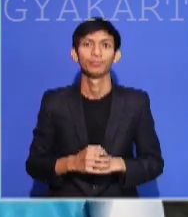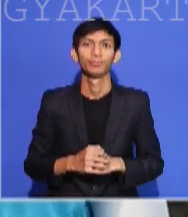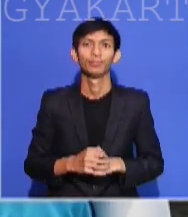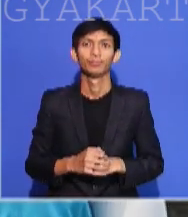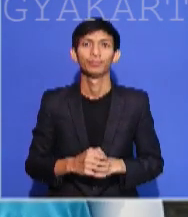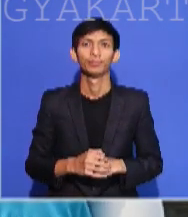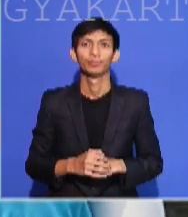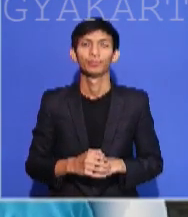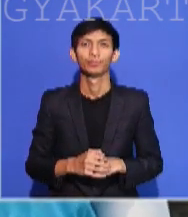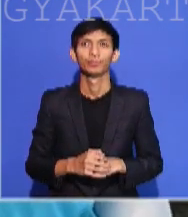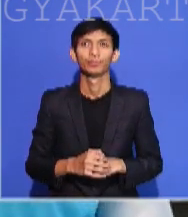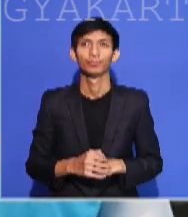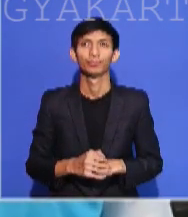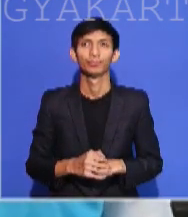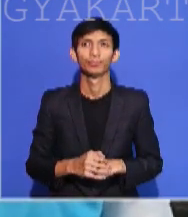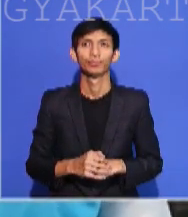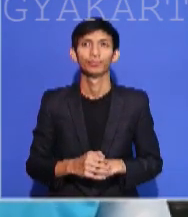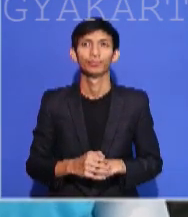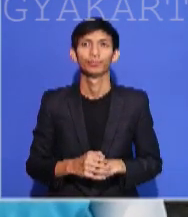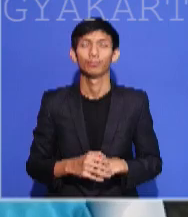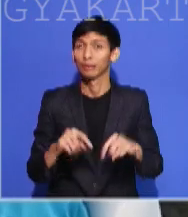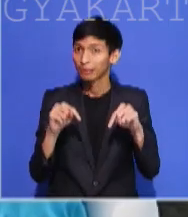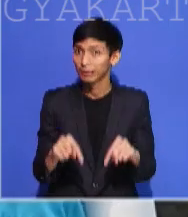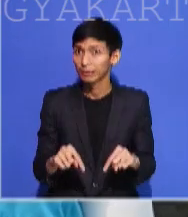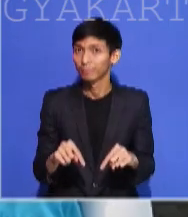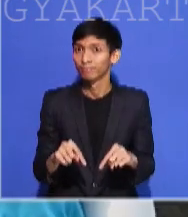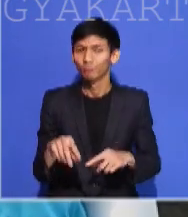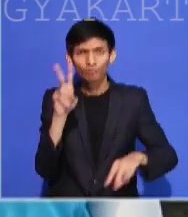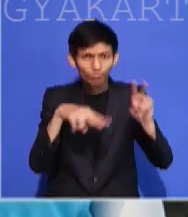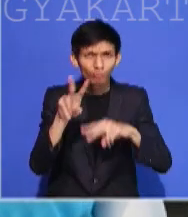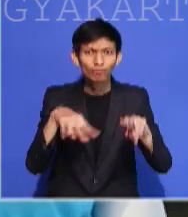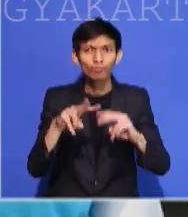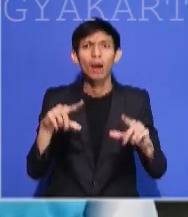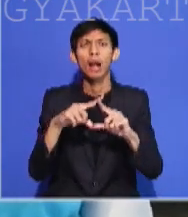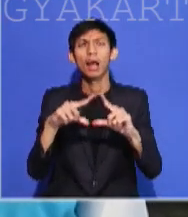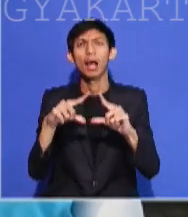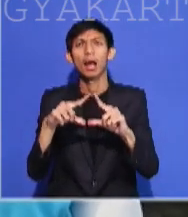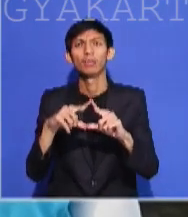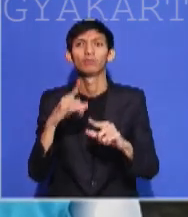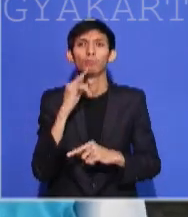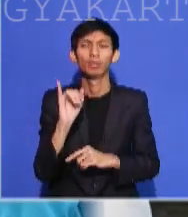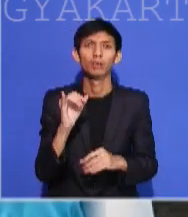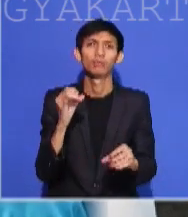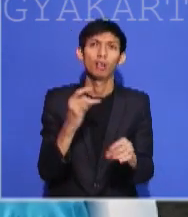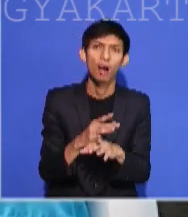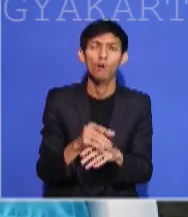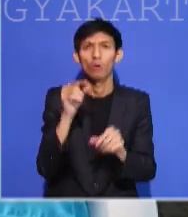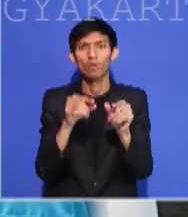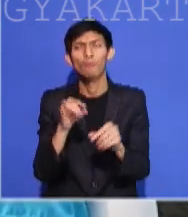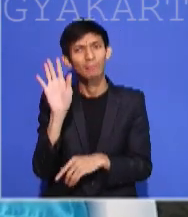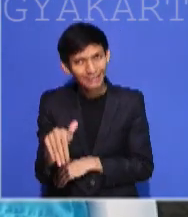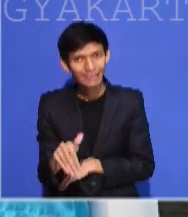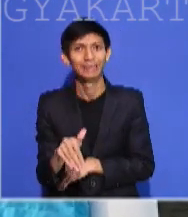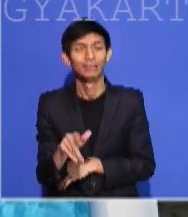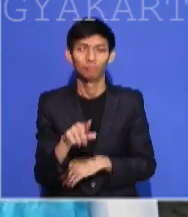ee kami saat ini sedang melaksanakan pemeriksaan alat ya alat kerja personil Armada